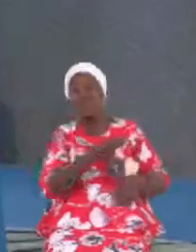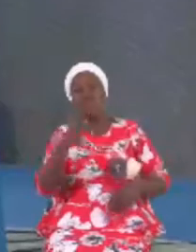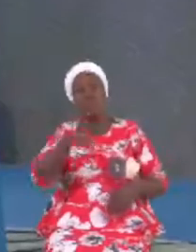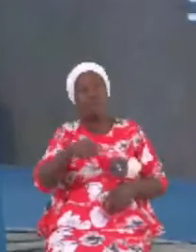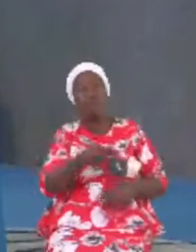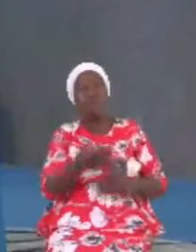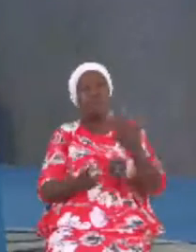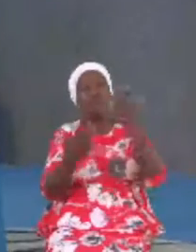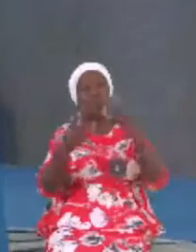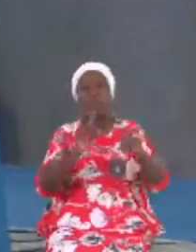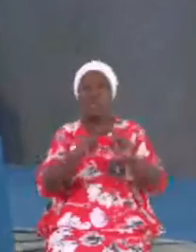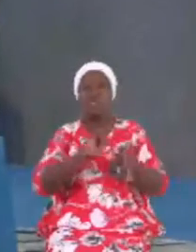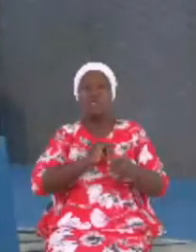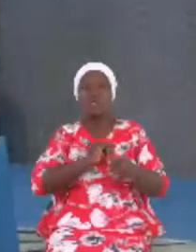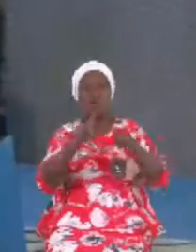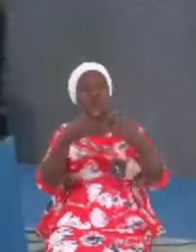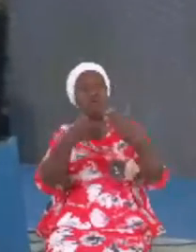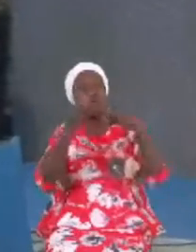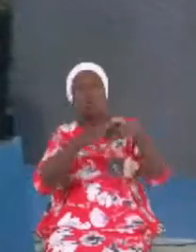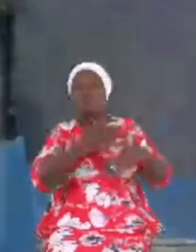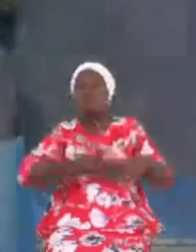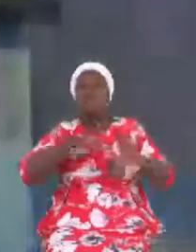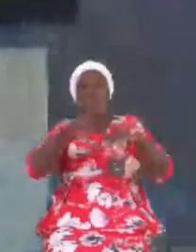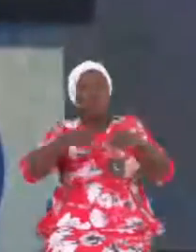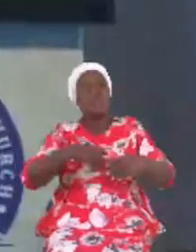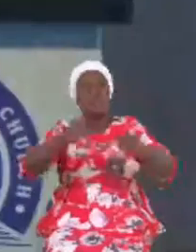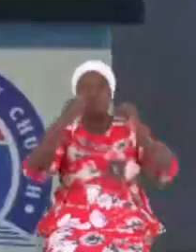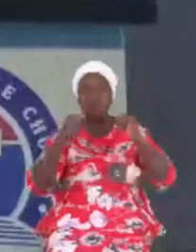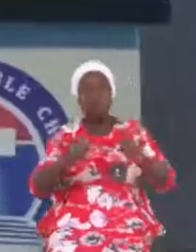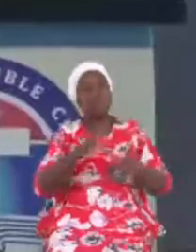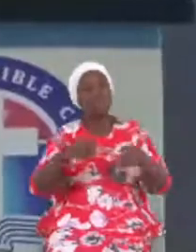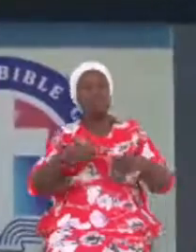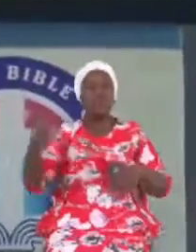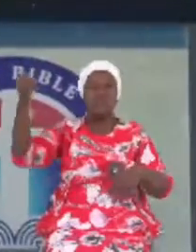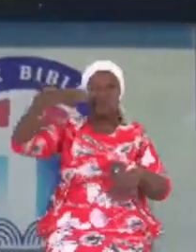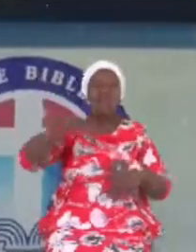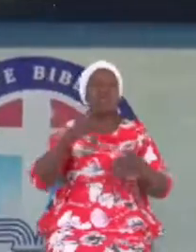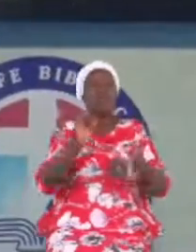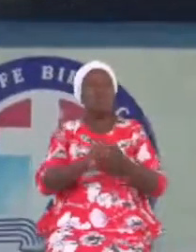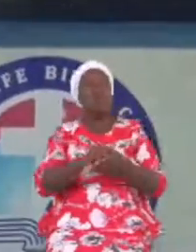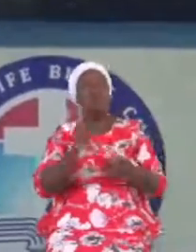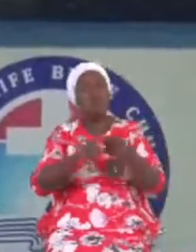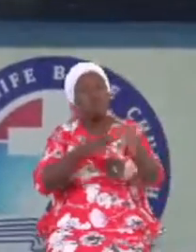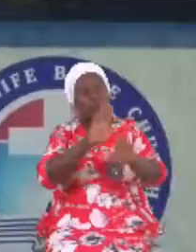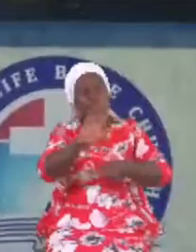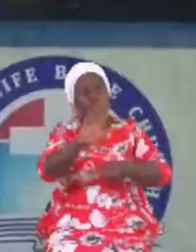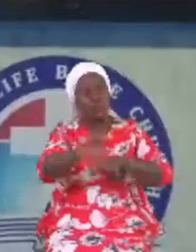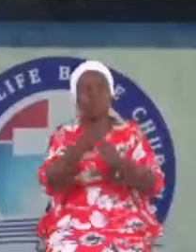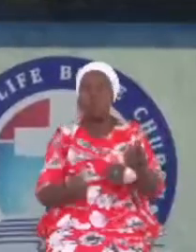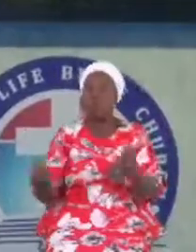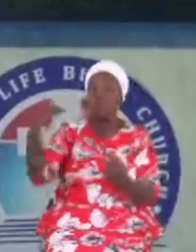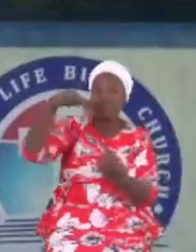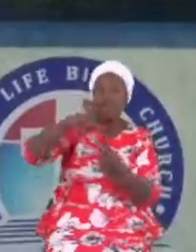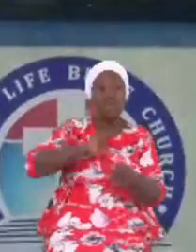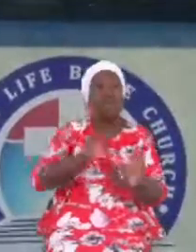donne-moi la force de marcher avec toi jusqu'à arriver au ciel pour